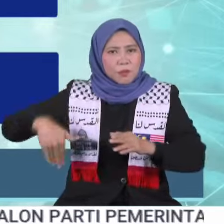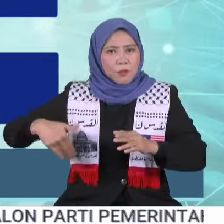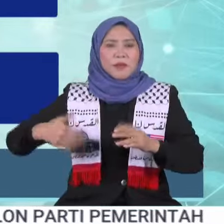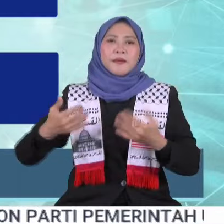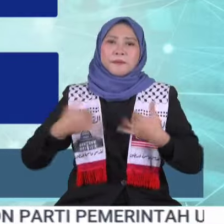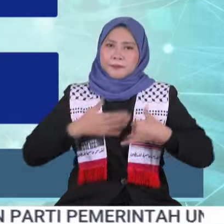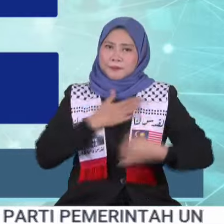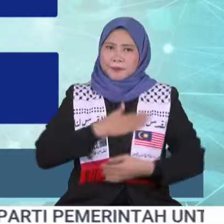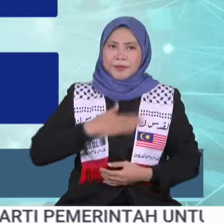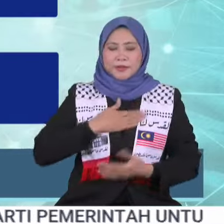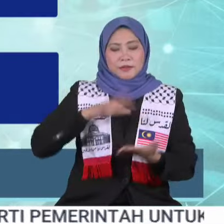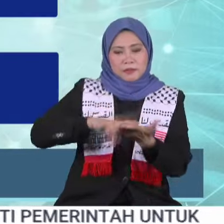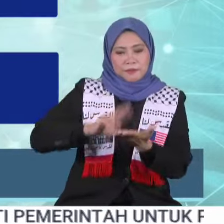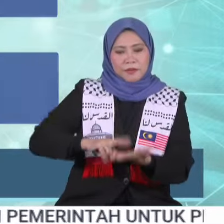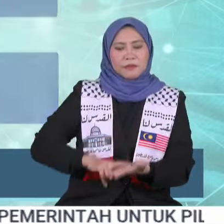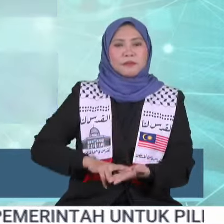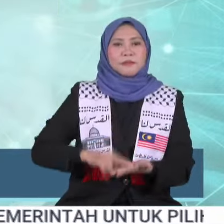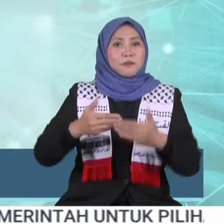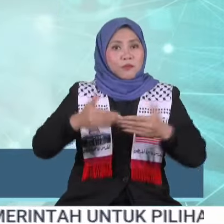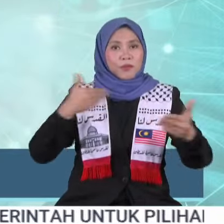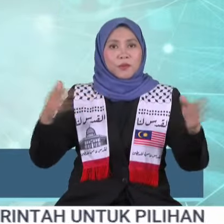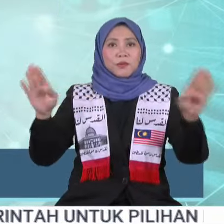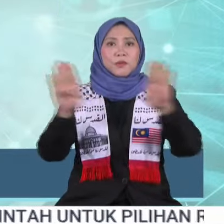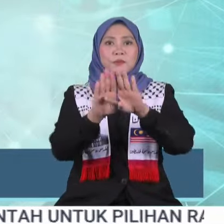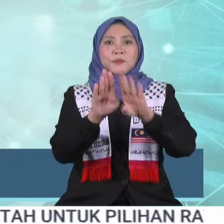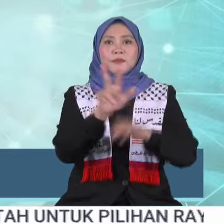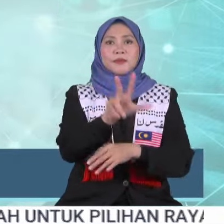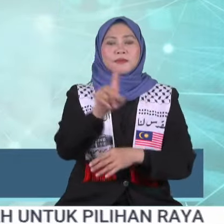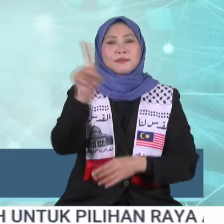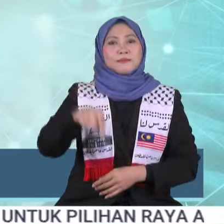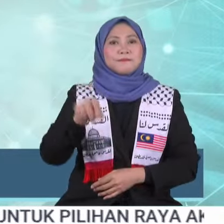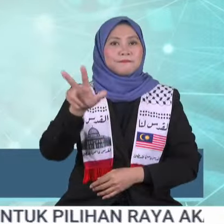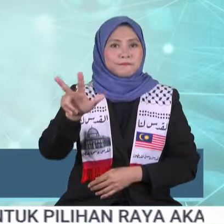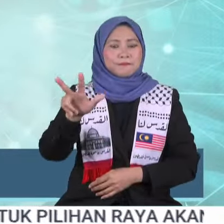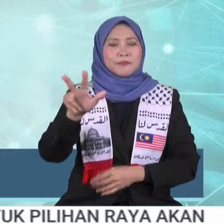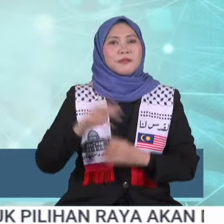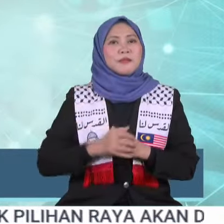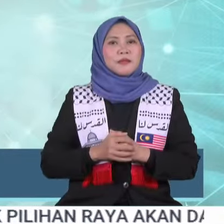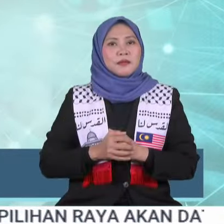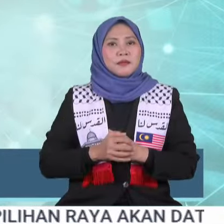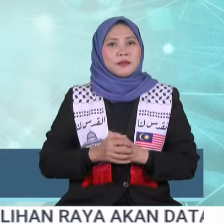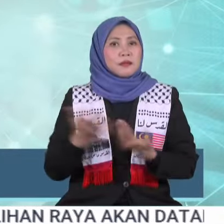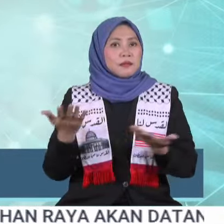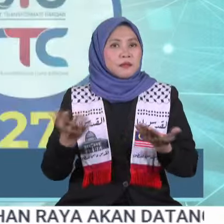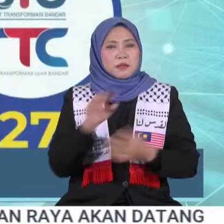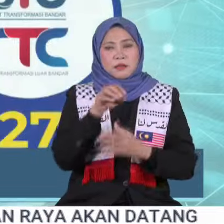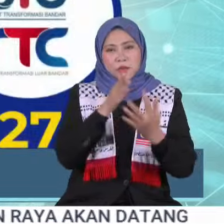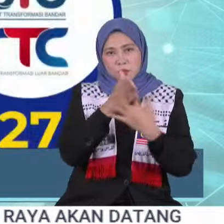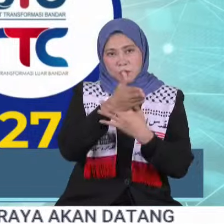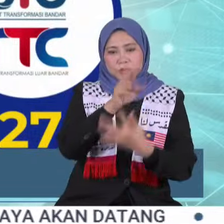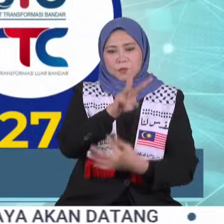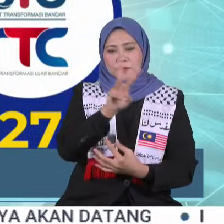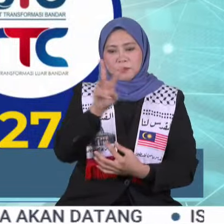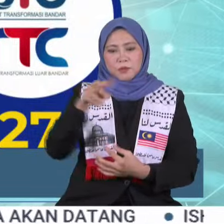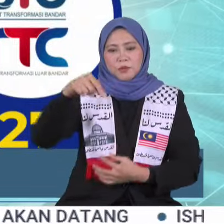berbuat demikian sebelum sistem padu ditutup pada 31 Mac ini sama ada di